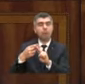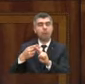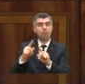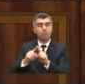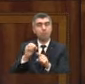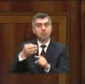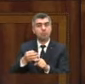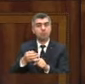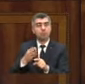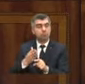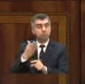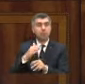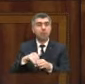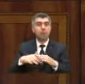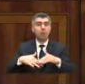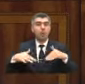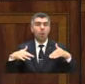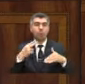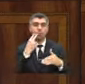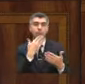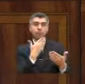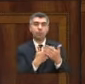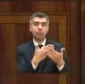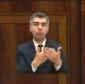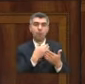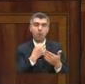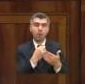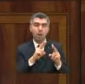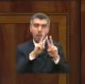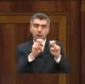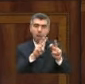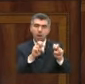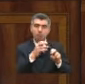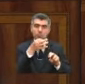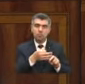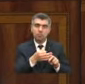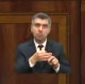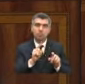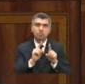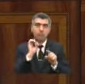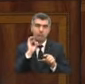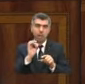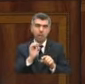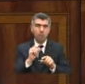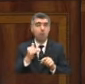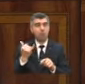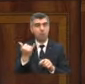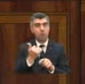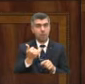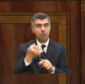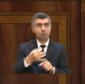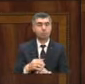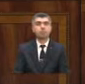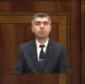النواب، باش مجلس النواب يكون عنده الكلمة ديالو في الموضوع، لأنه من حقه أن يكون مساهما في هذا النقل النوعي. السيد رئيس